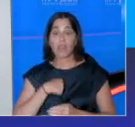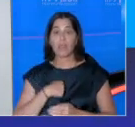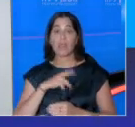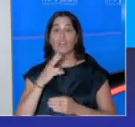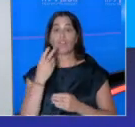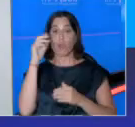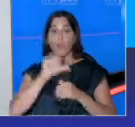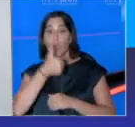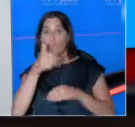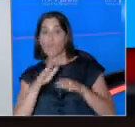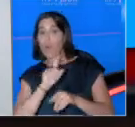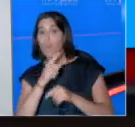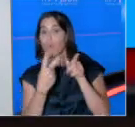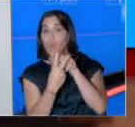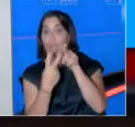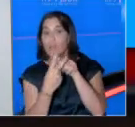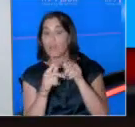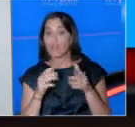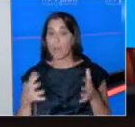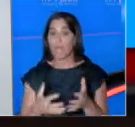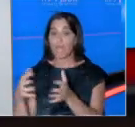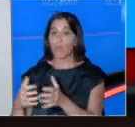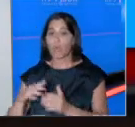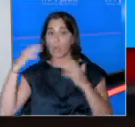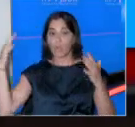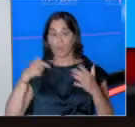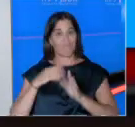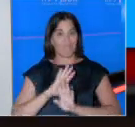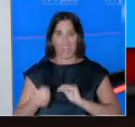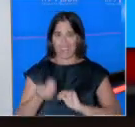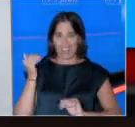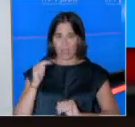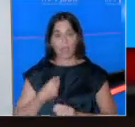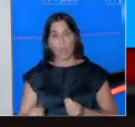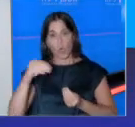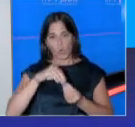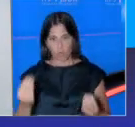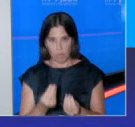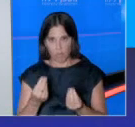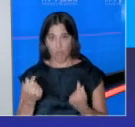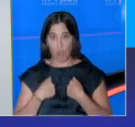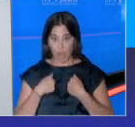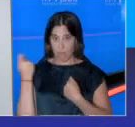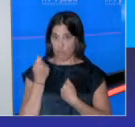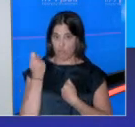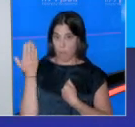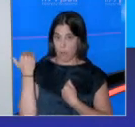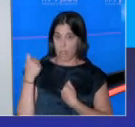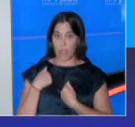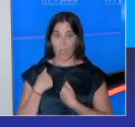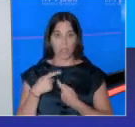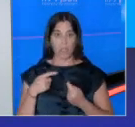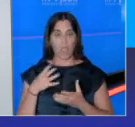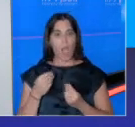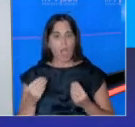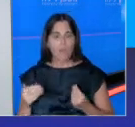המפלגות הגדולות. אין לו, מה זה, זה, זה. זה חסר תקדים. אבל רגע, תני לי גם להוסיף לך עוד משהו. אני בשבת הייתי